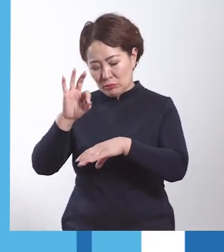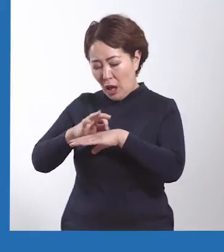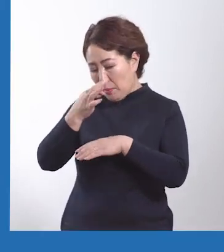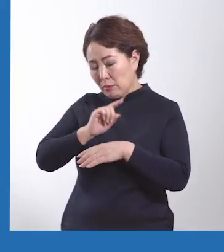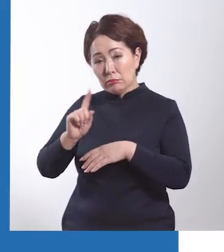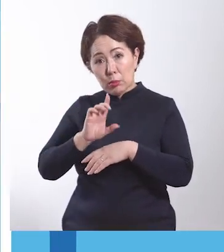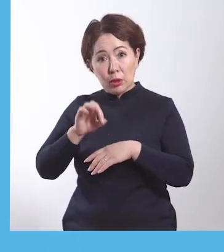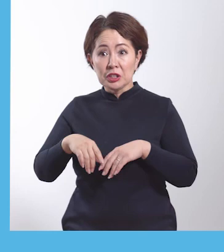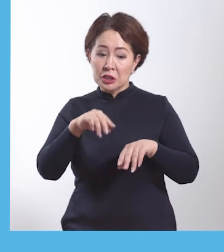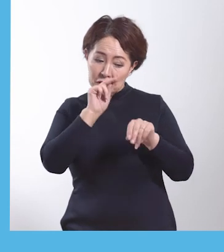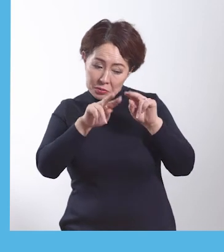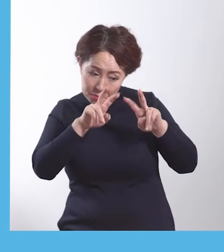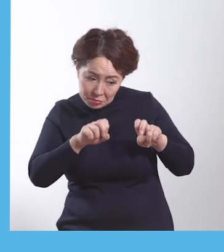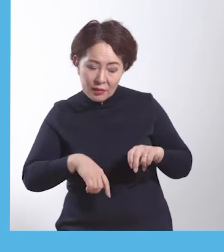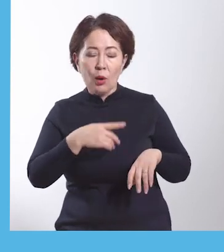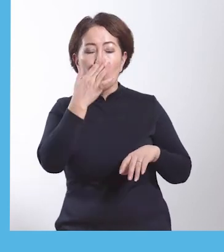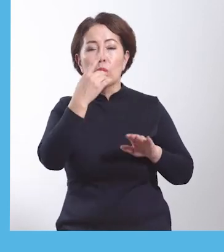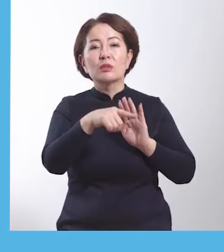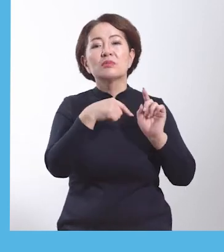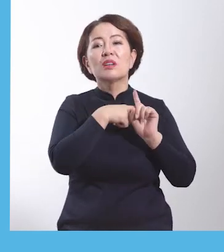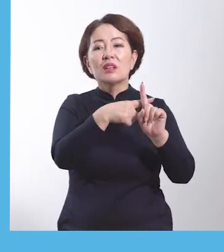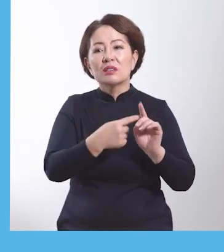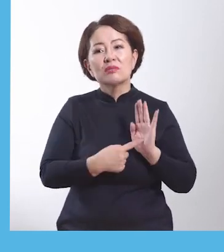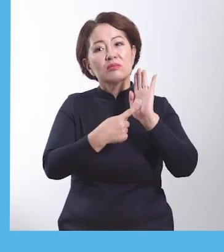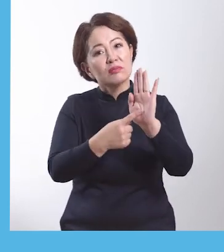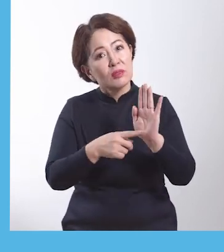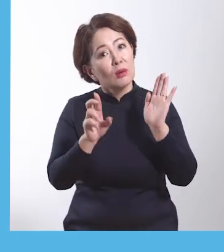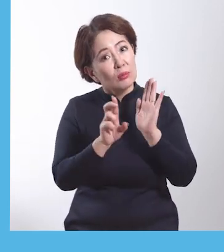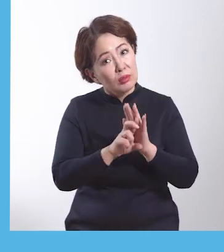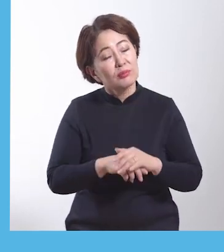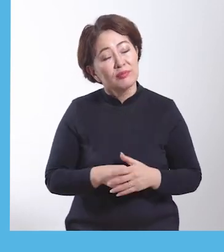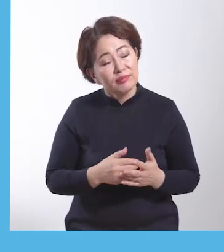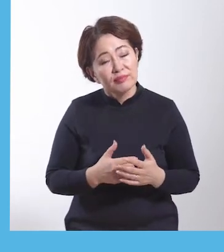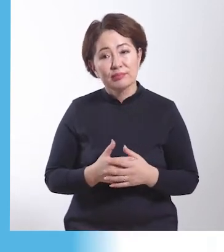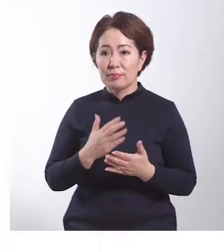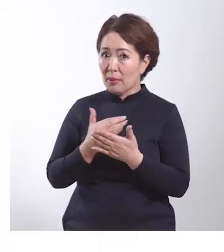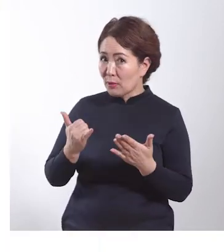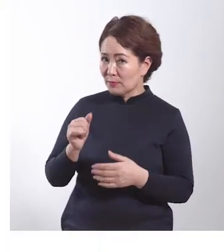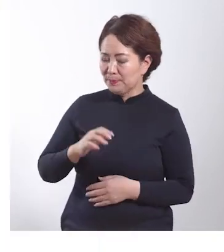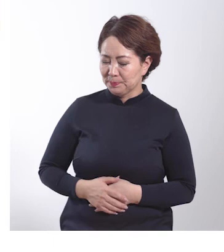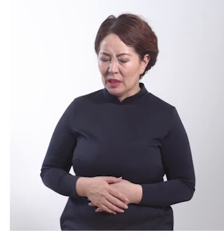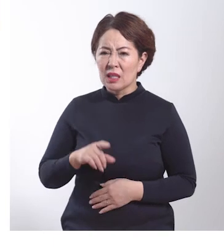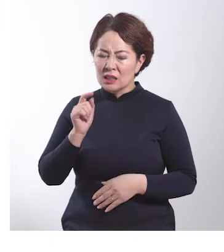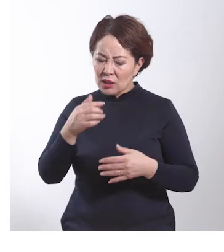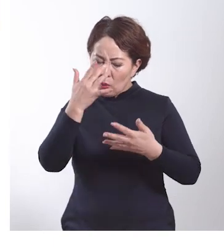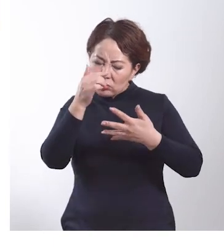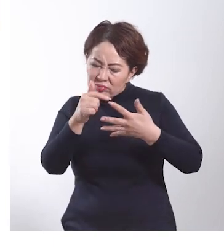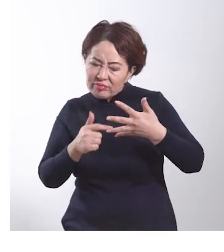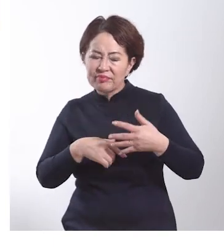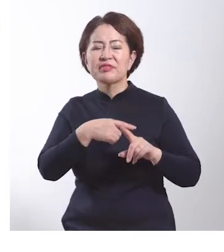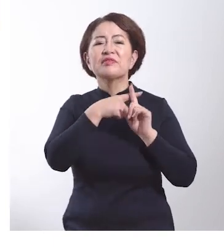бол энэ шинжилгээгээр хуурамч эерэг гэж хариу буруу гарах боломжтой юу? Дараах шалтгааны улмаас